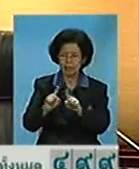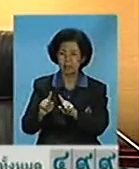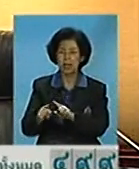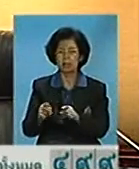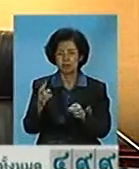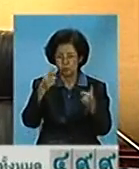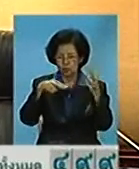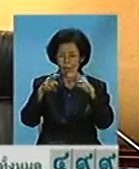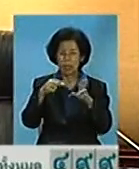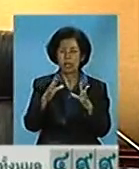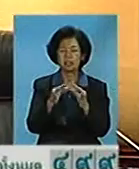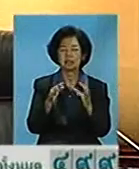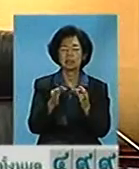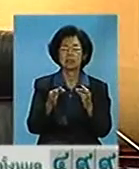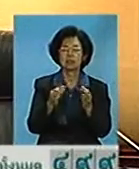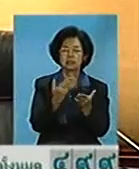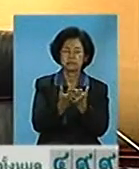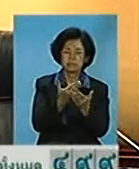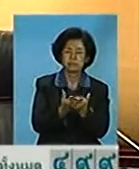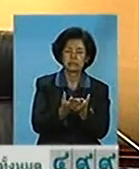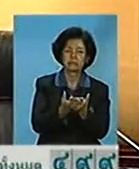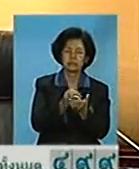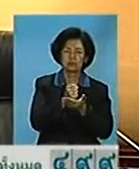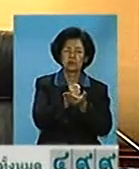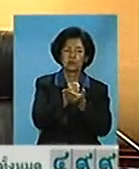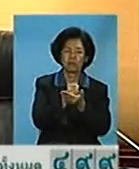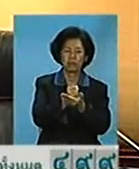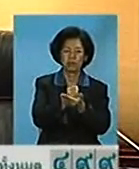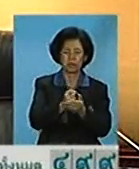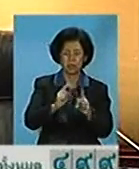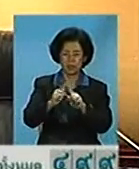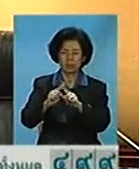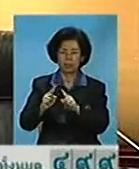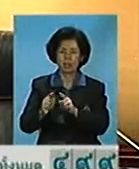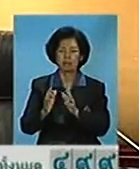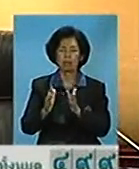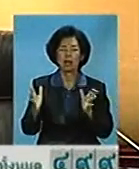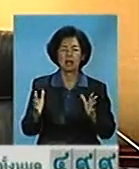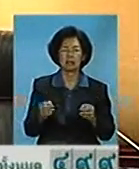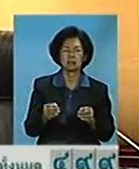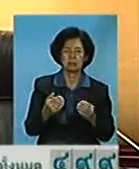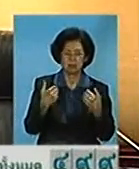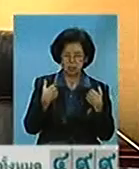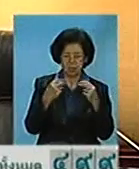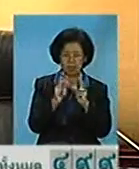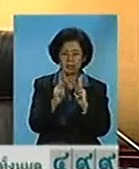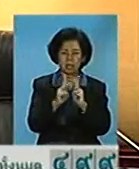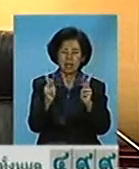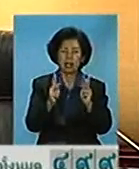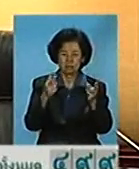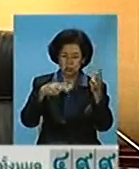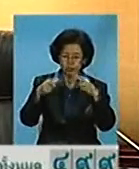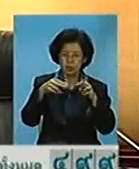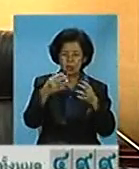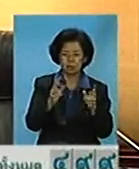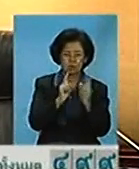องราคาสวัสดิการสวัสดิภาพหลายอย่างนะครับเพราะฉะนั้นในเมื่อคณะกรรมการก็มีคิดว่าเราได้พูด